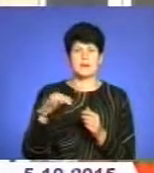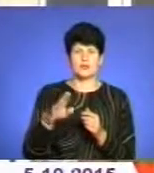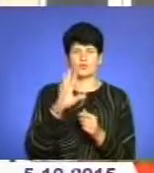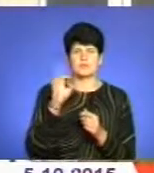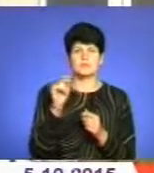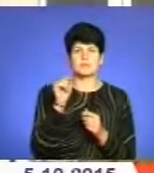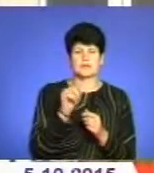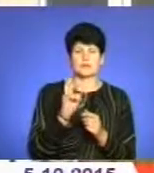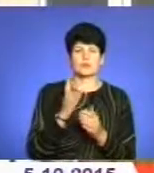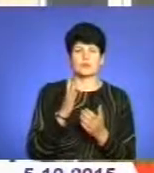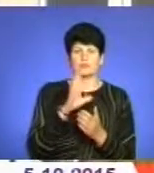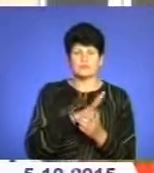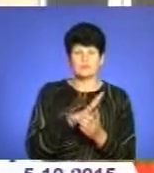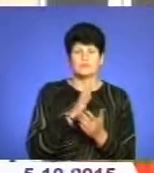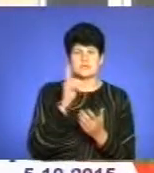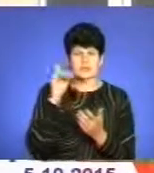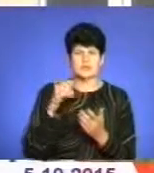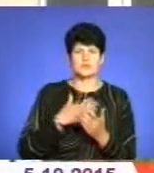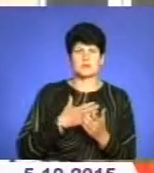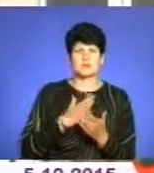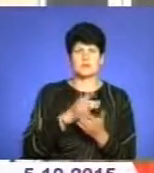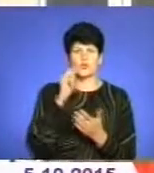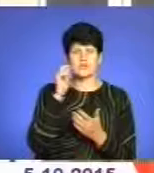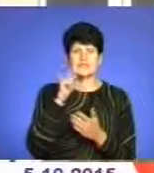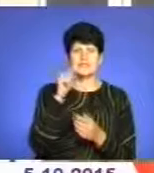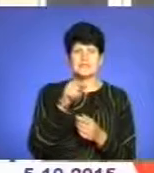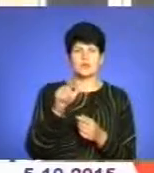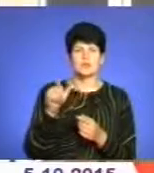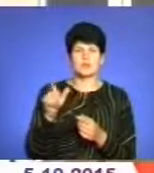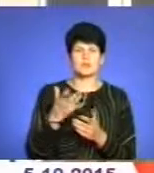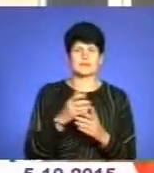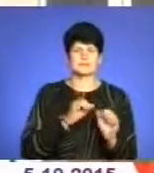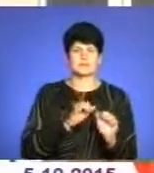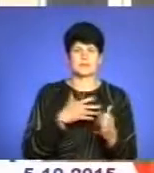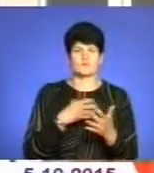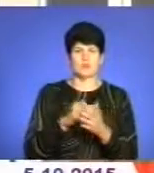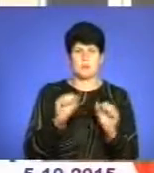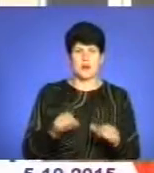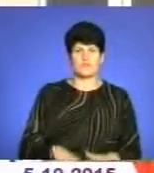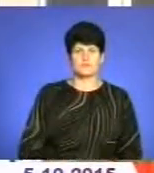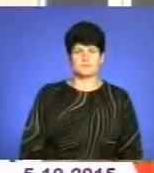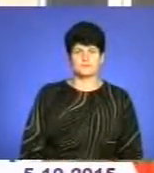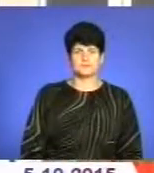втратам, які були, ми знаємо, що ми є справді українці, ми справді є ті люди, які відстоюють своє право.